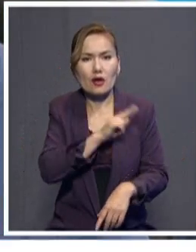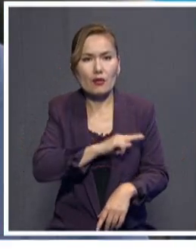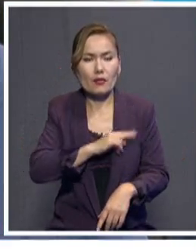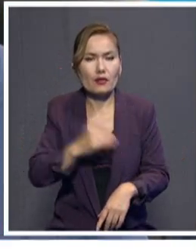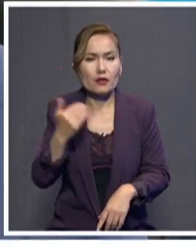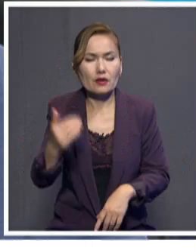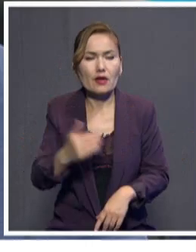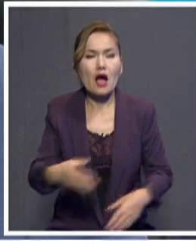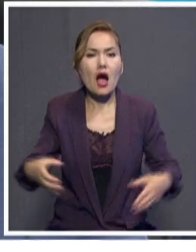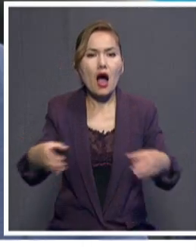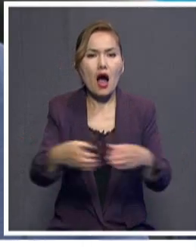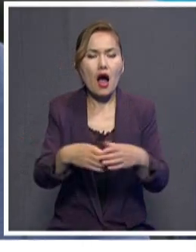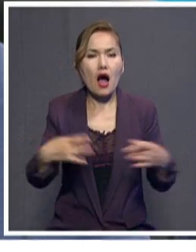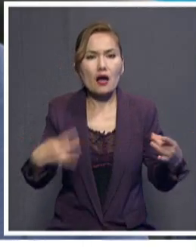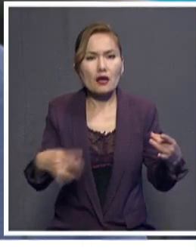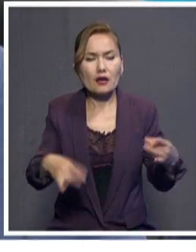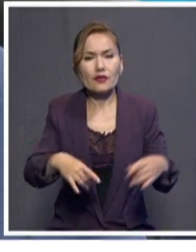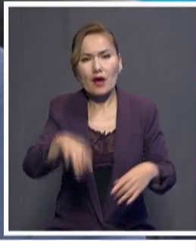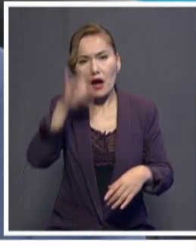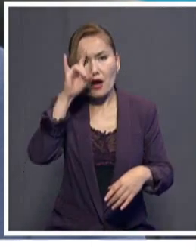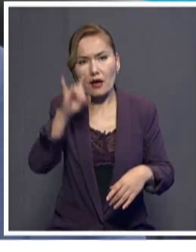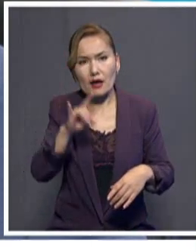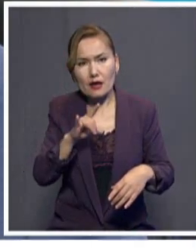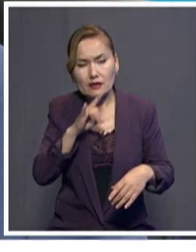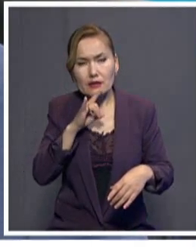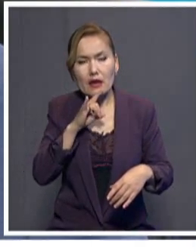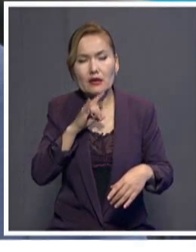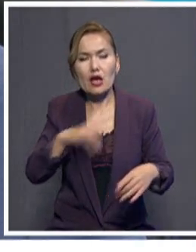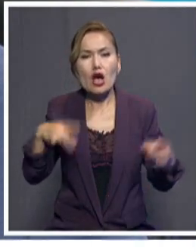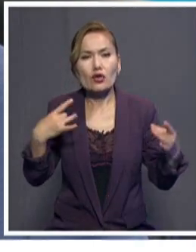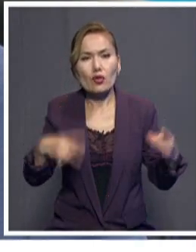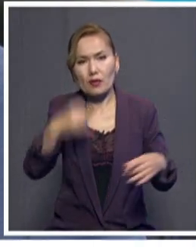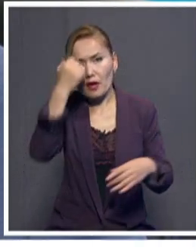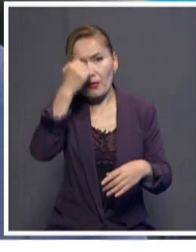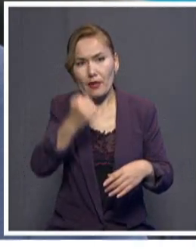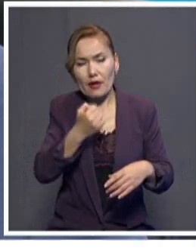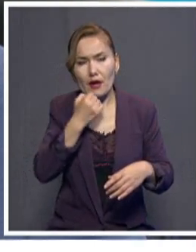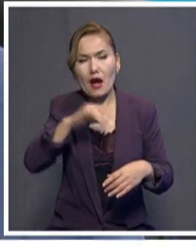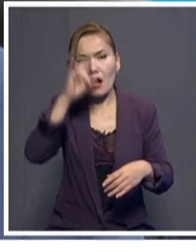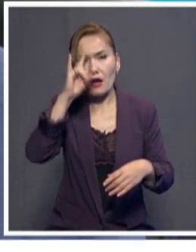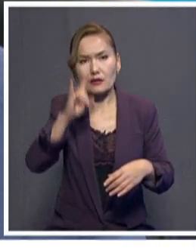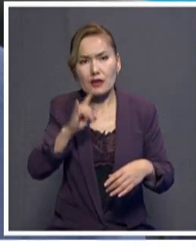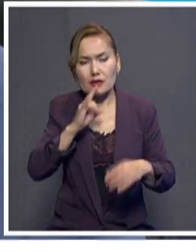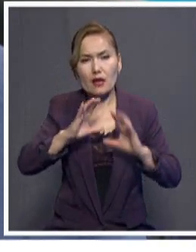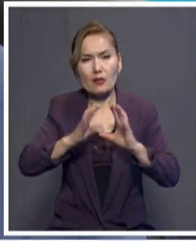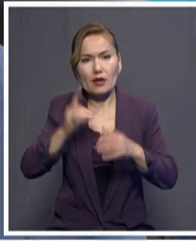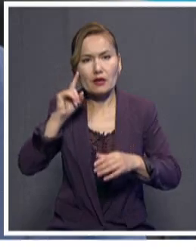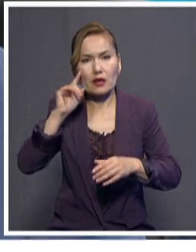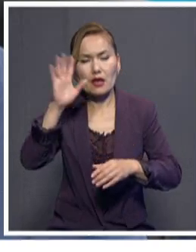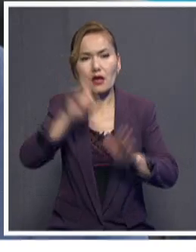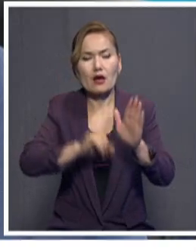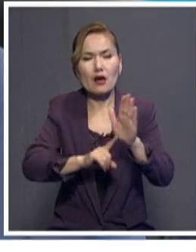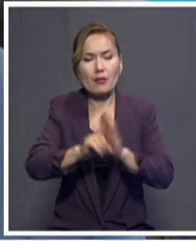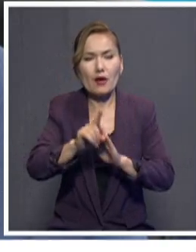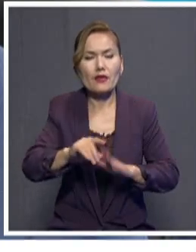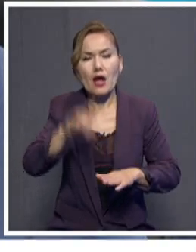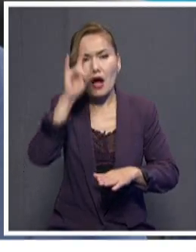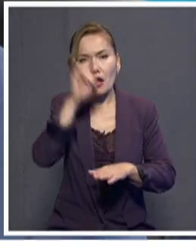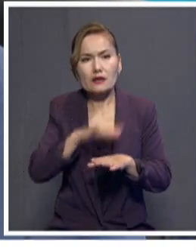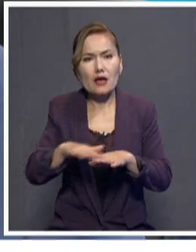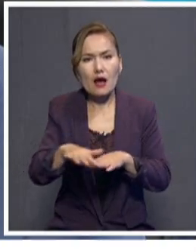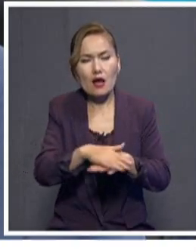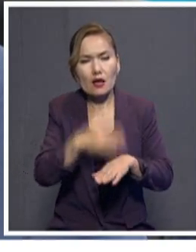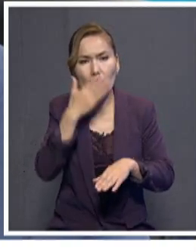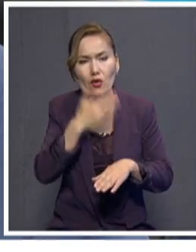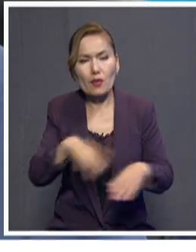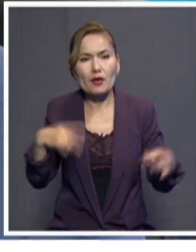арқылы, осы қара домбырамыз арқылы, осы елге танылдық, халықтың ықыласына бөлендік.